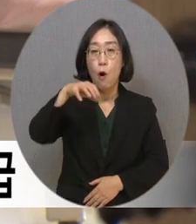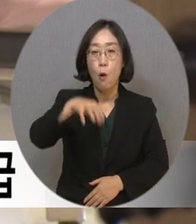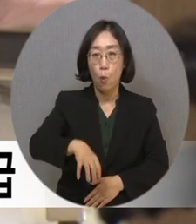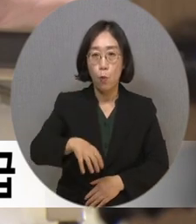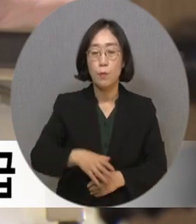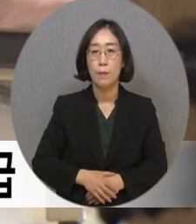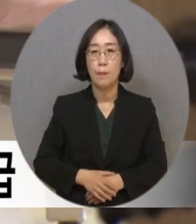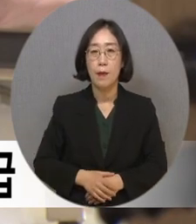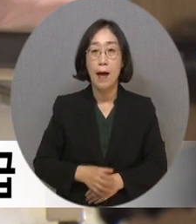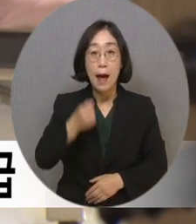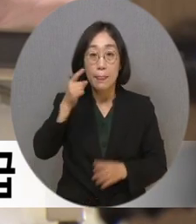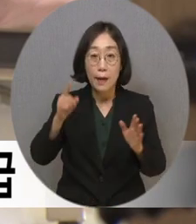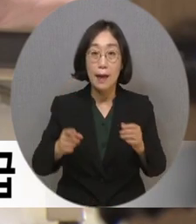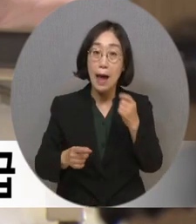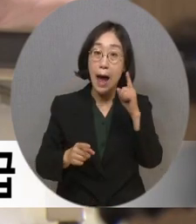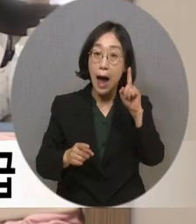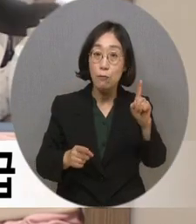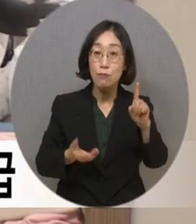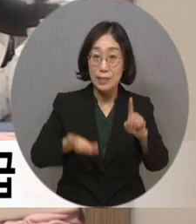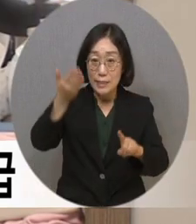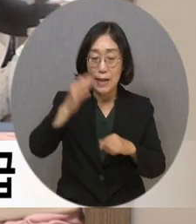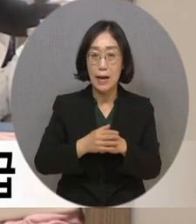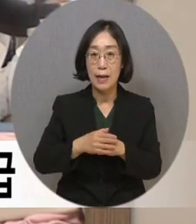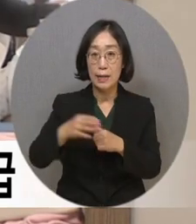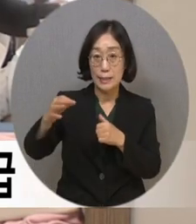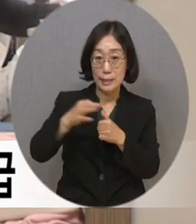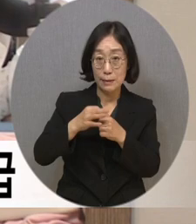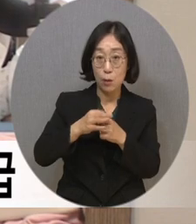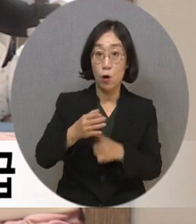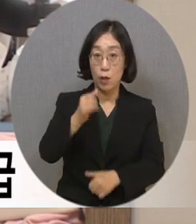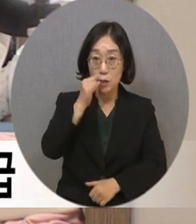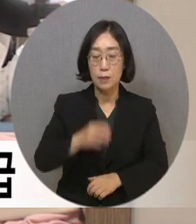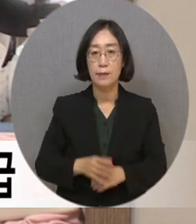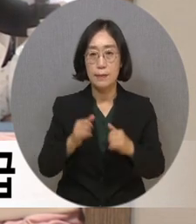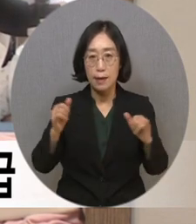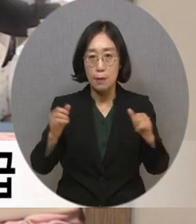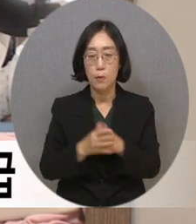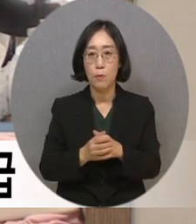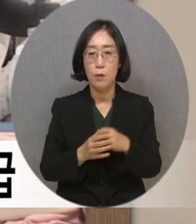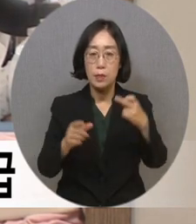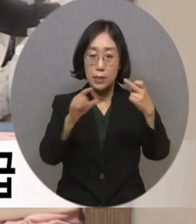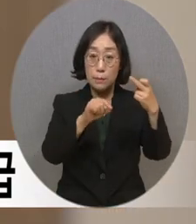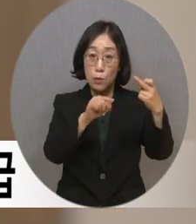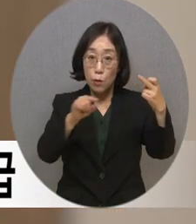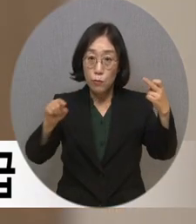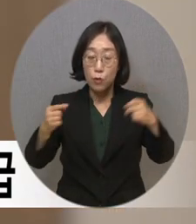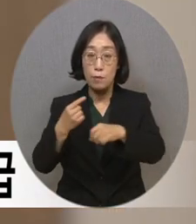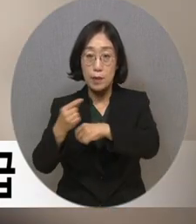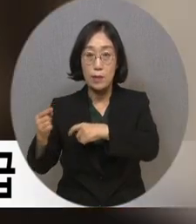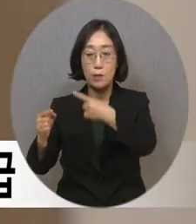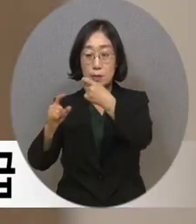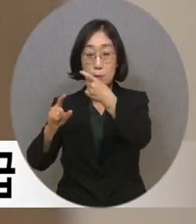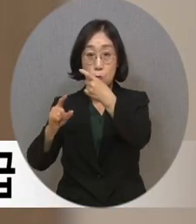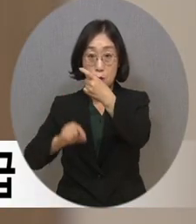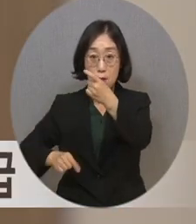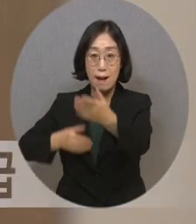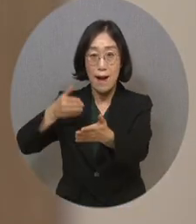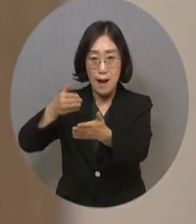1일 이상 장기 요양 급여를 이용한 사람이며 지급 기간은 올해 12월부터 내년